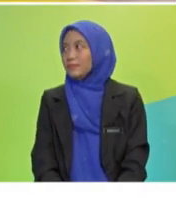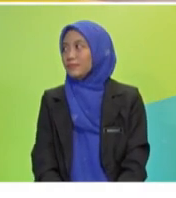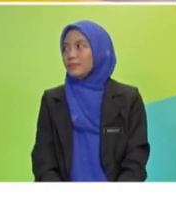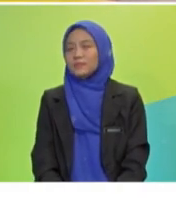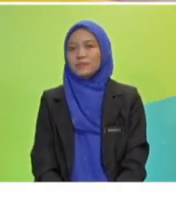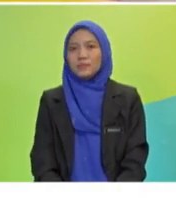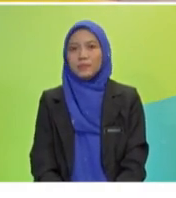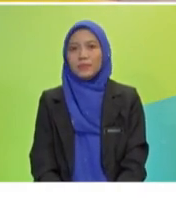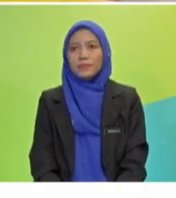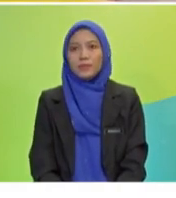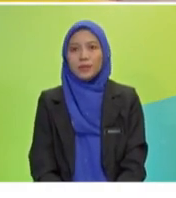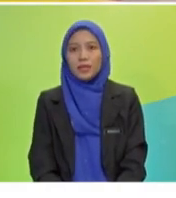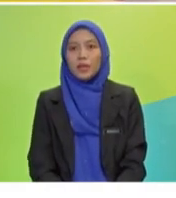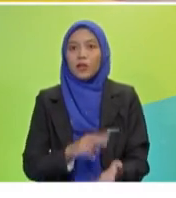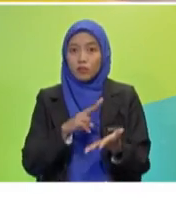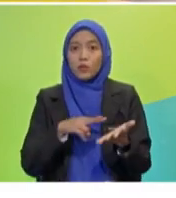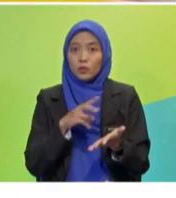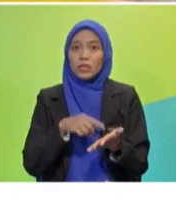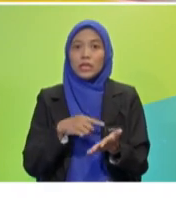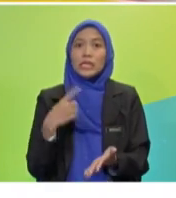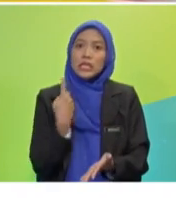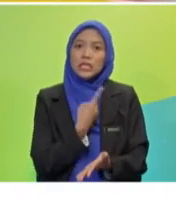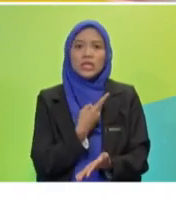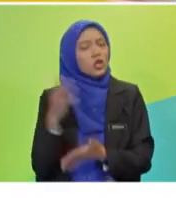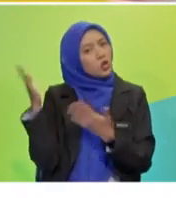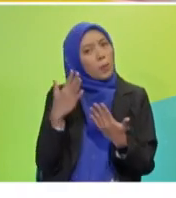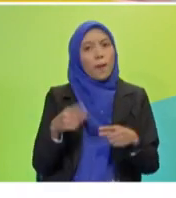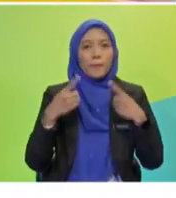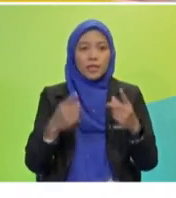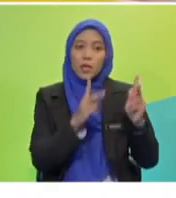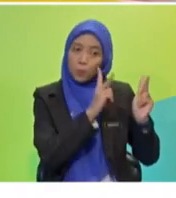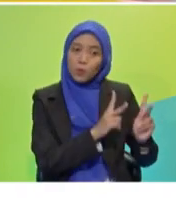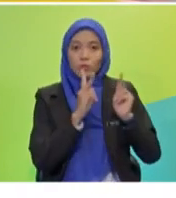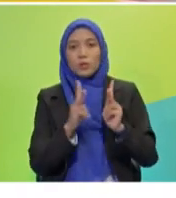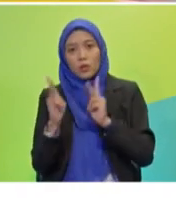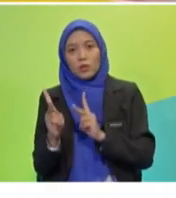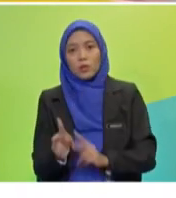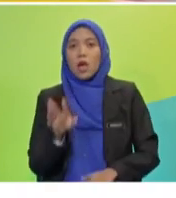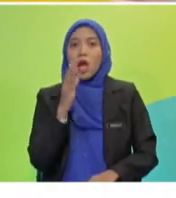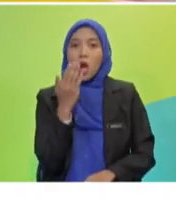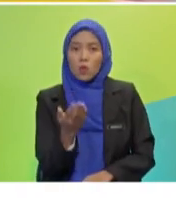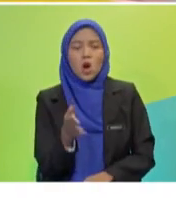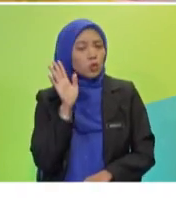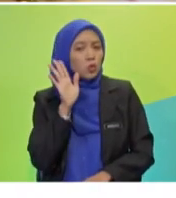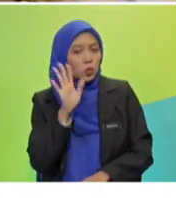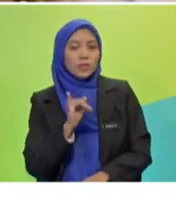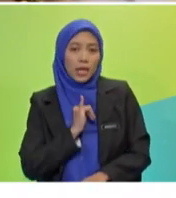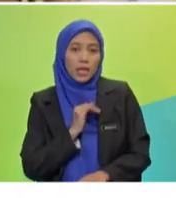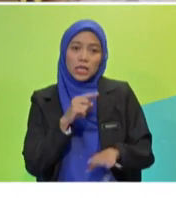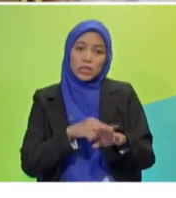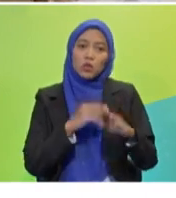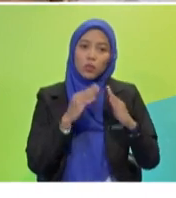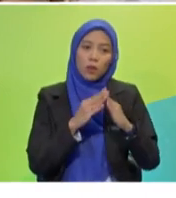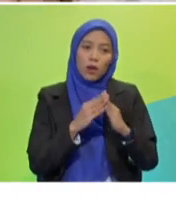Kisera, petang ini kita pergi ke perpustakaan Cik Lukman. Kamu tunggu saya di rumah.